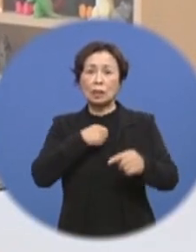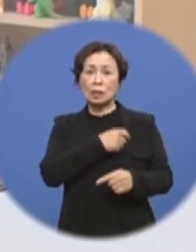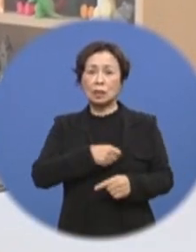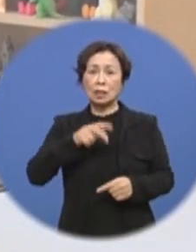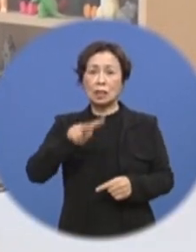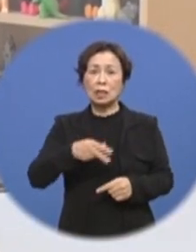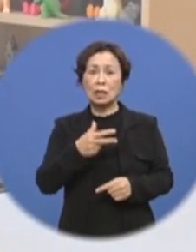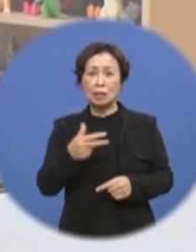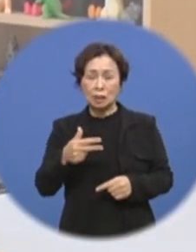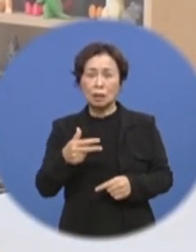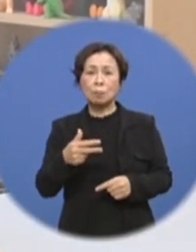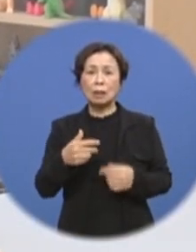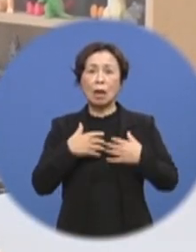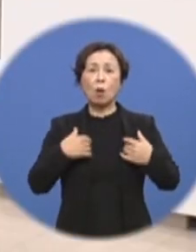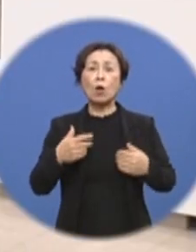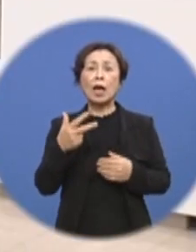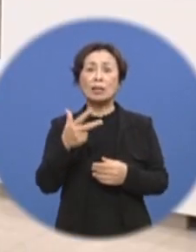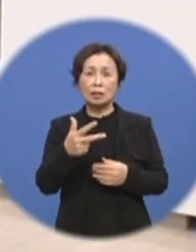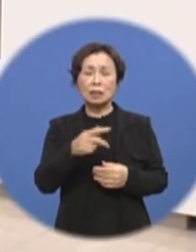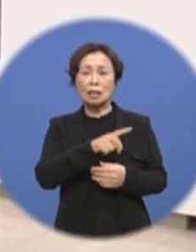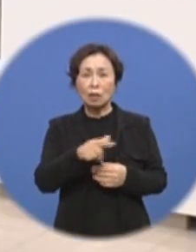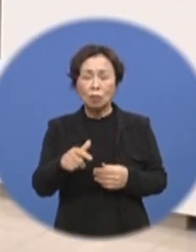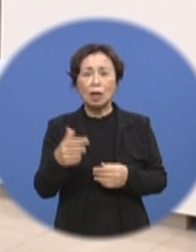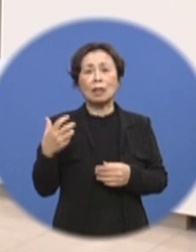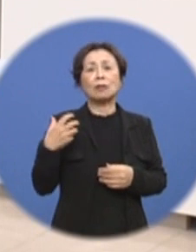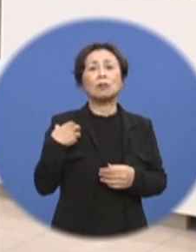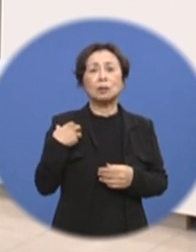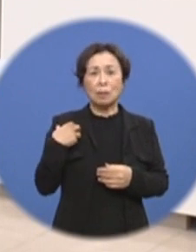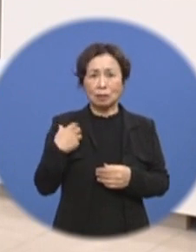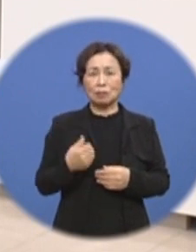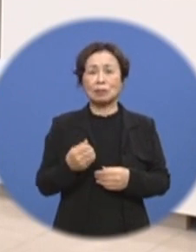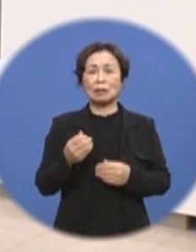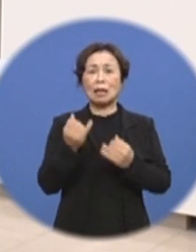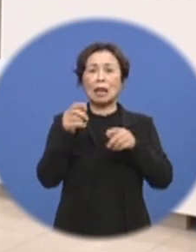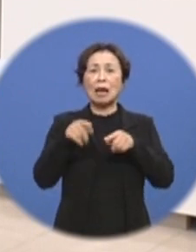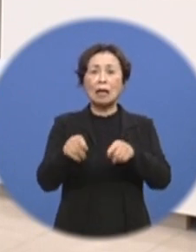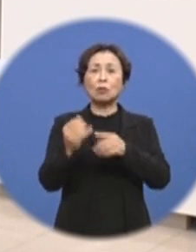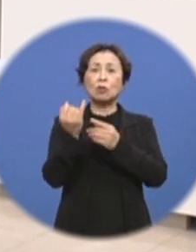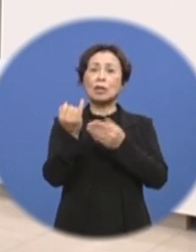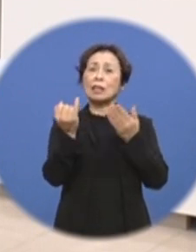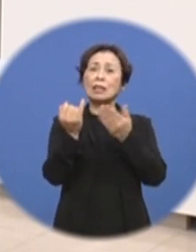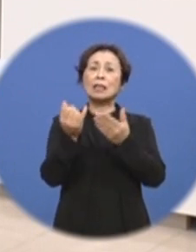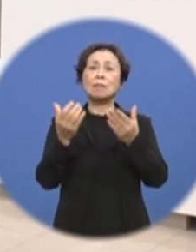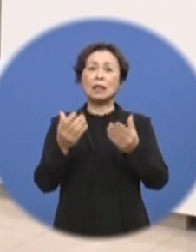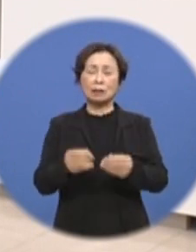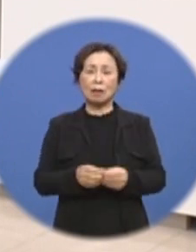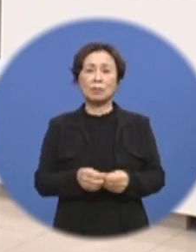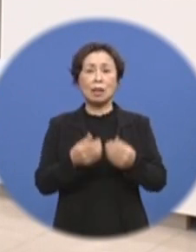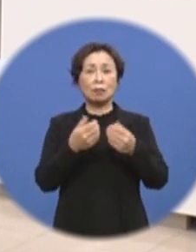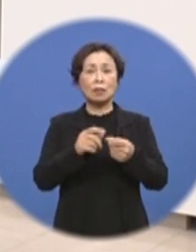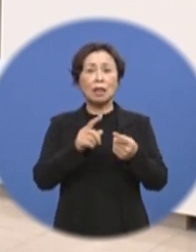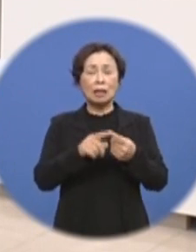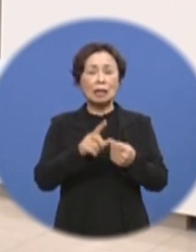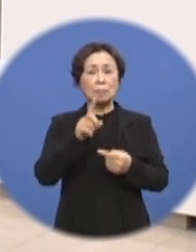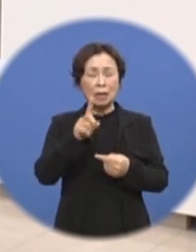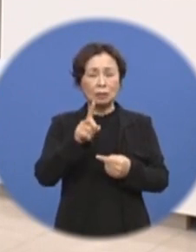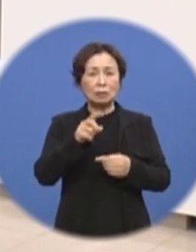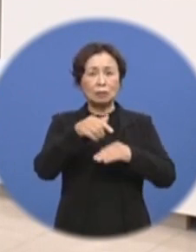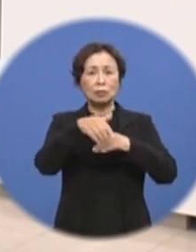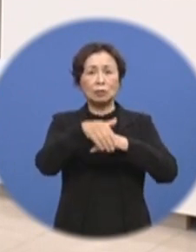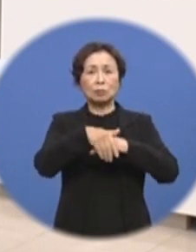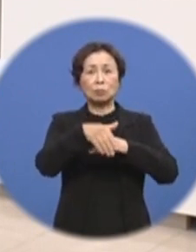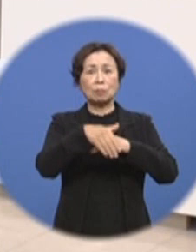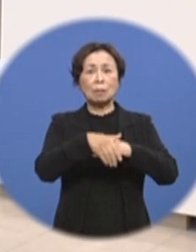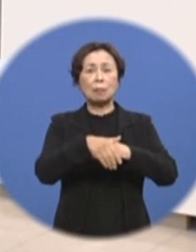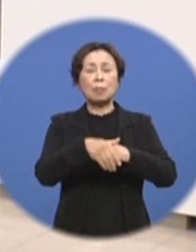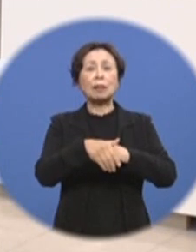の加藤さんにお話を聞きました具体的な取組みとしてまず一時相談窓口としての役割があります